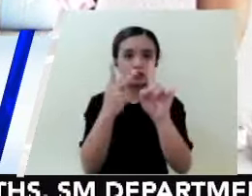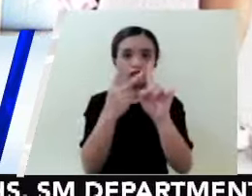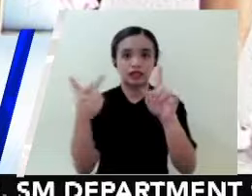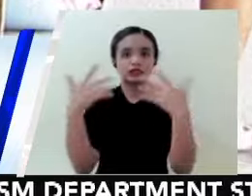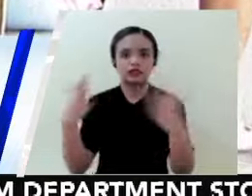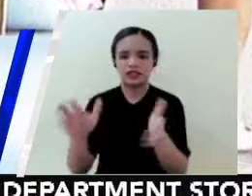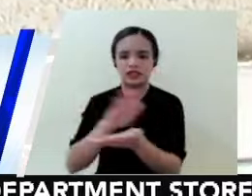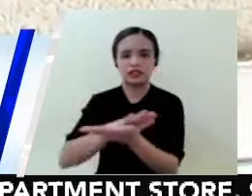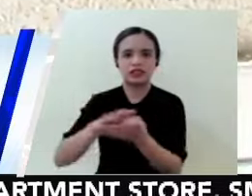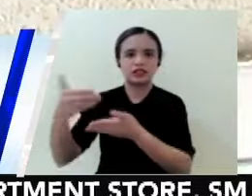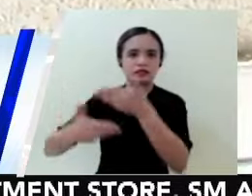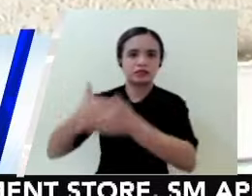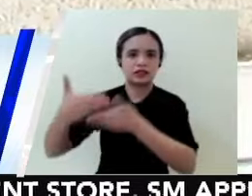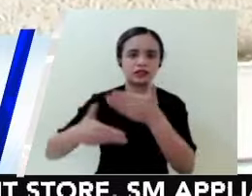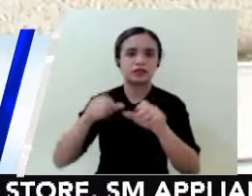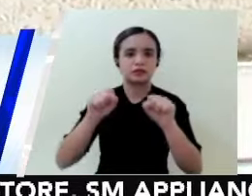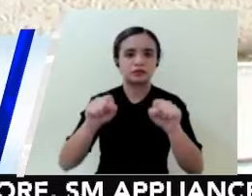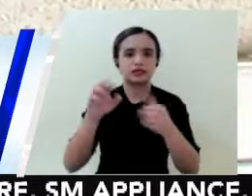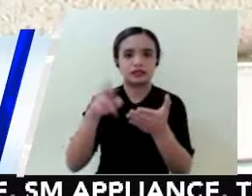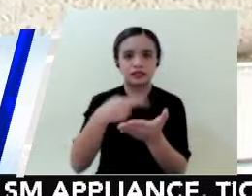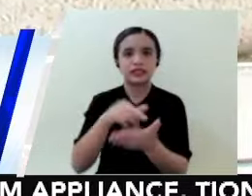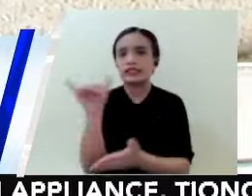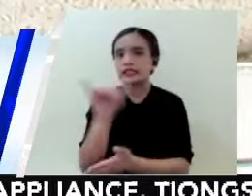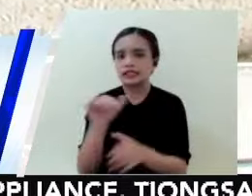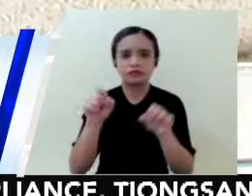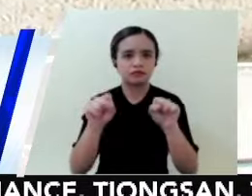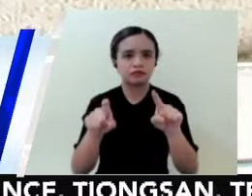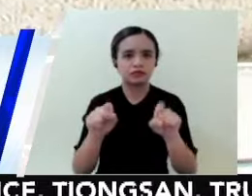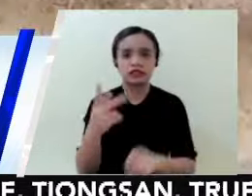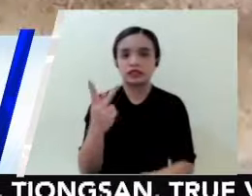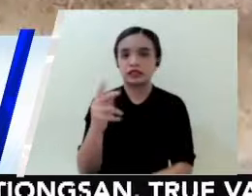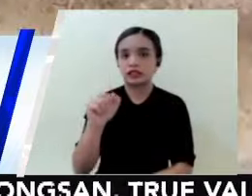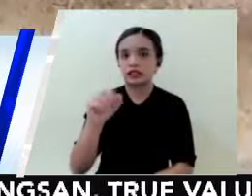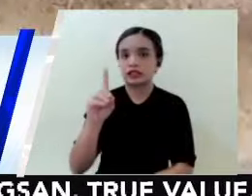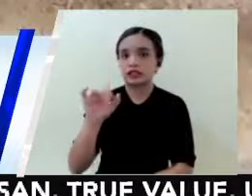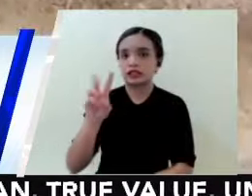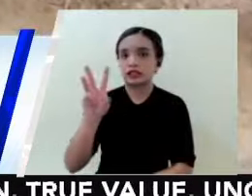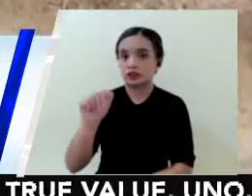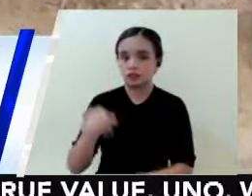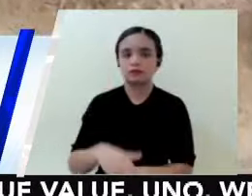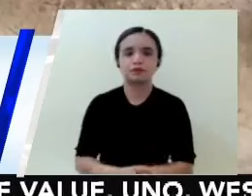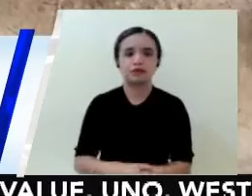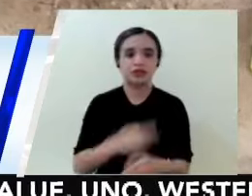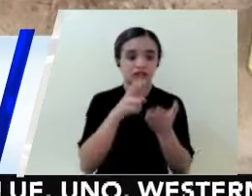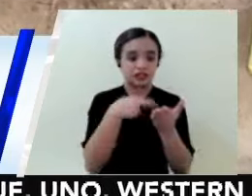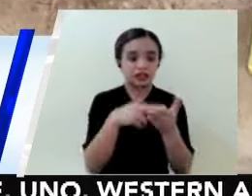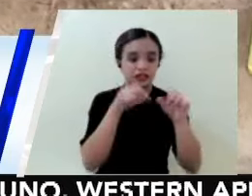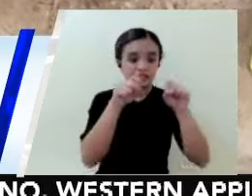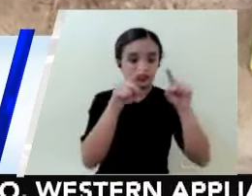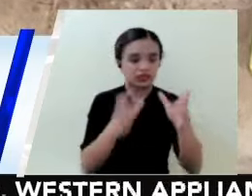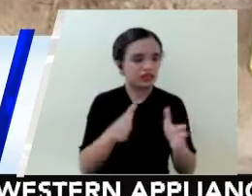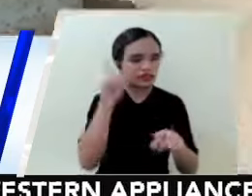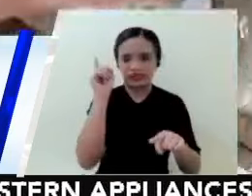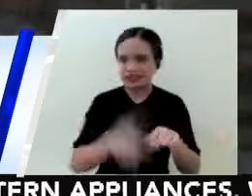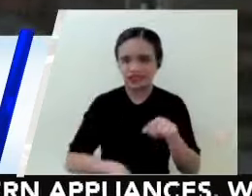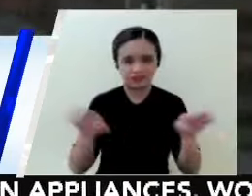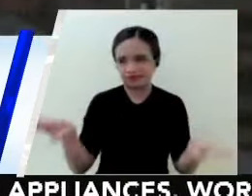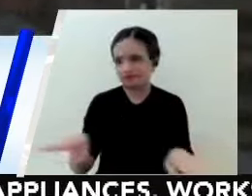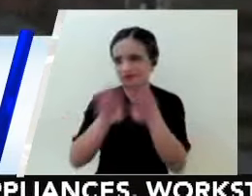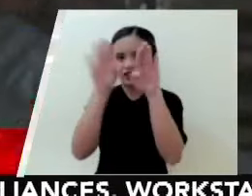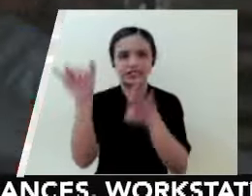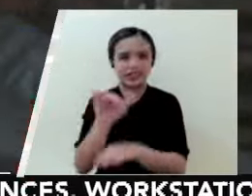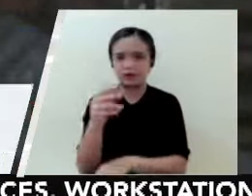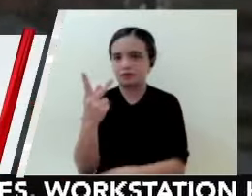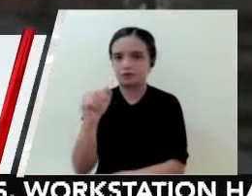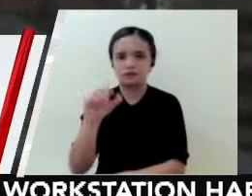gaya ng ibinibenta sa Kadiwa stores. Sabi ng rice retailer, hindi nila kayang tapatan ang presyo ng Kadiwa. Masyado